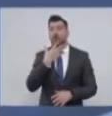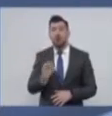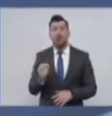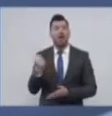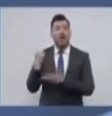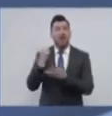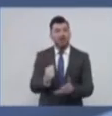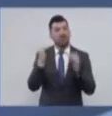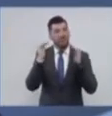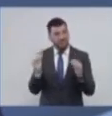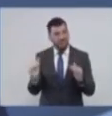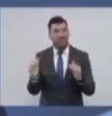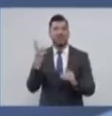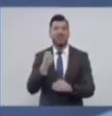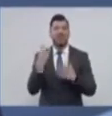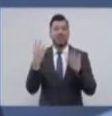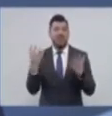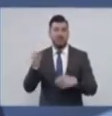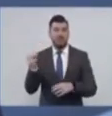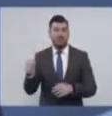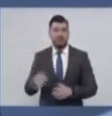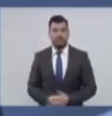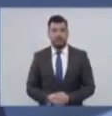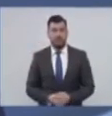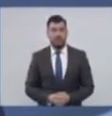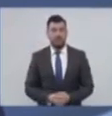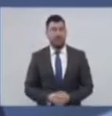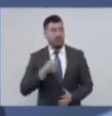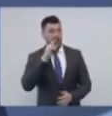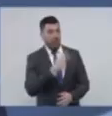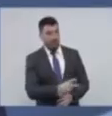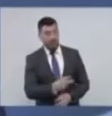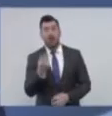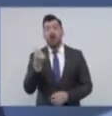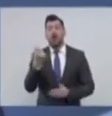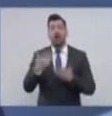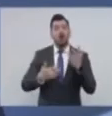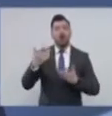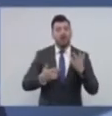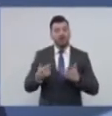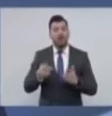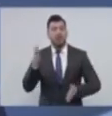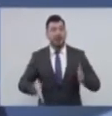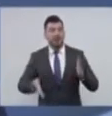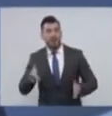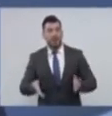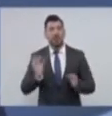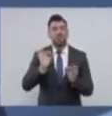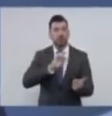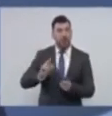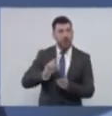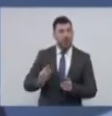εξαγγελία εχθές από τον πρωθυπουργό κυριάκο μητσοτάκη του πακέτου μέτρων στήριξης νοικοκυριών επιχειρήσεων και αγροτών